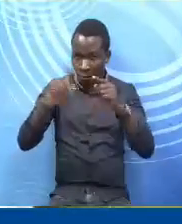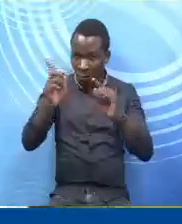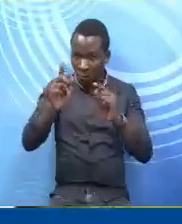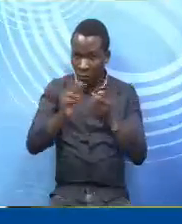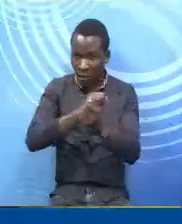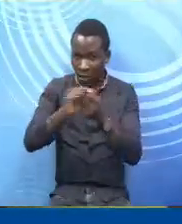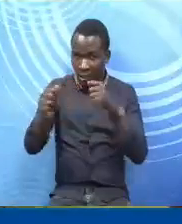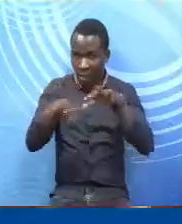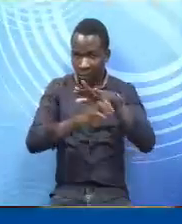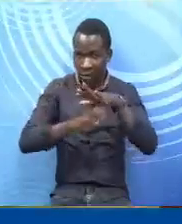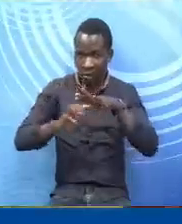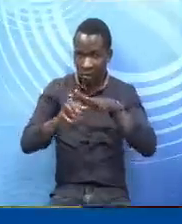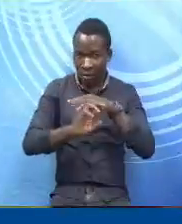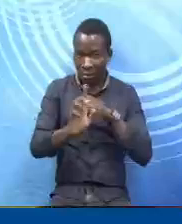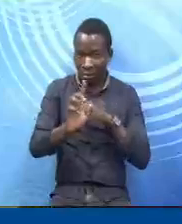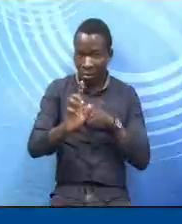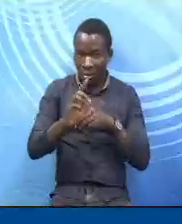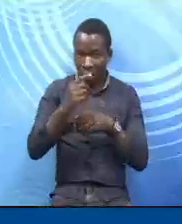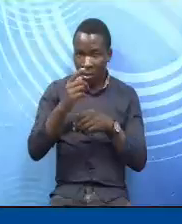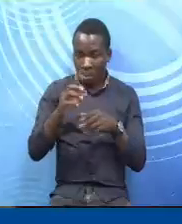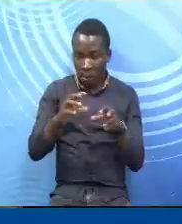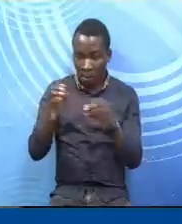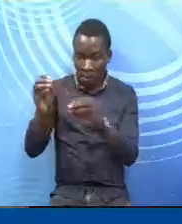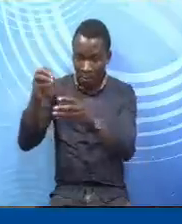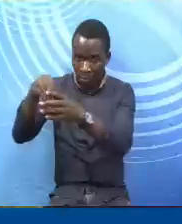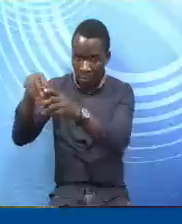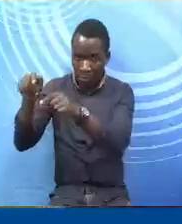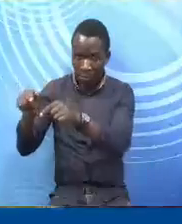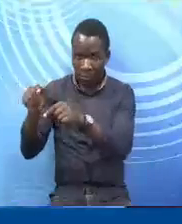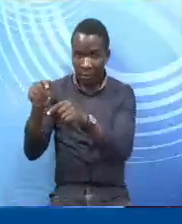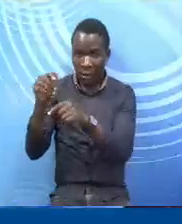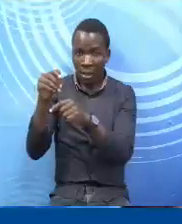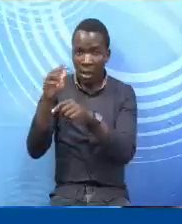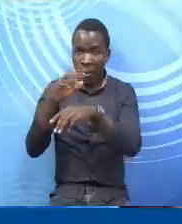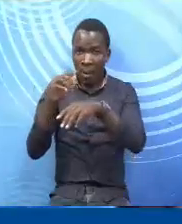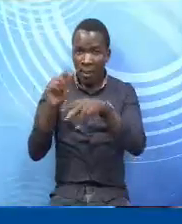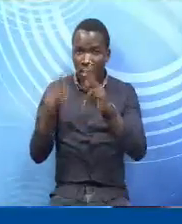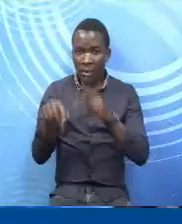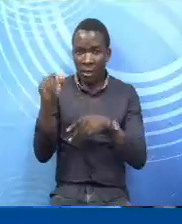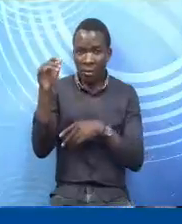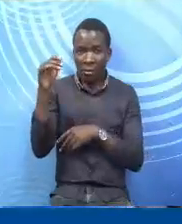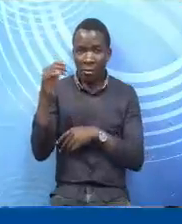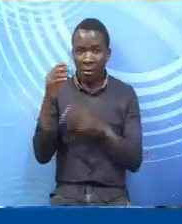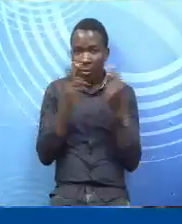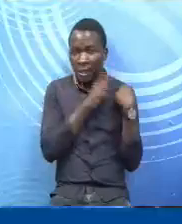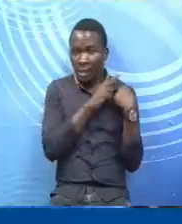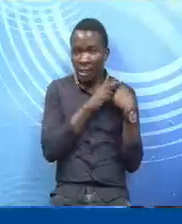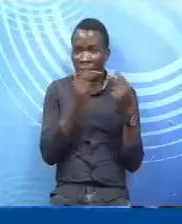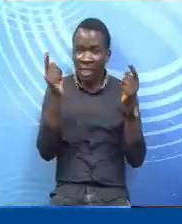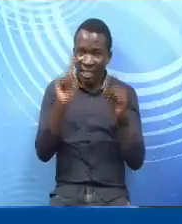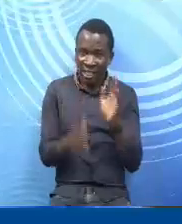ibidukikije, barabatira babazana ahangaha bahamagara ababishinzwe. Yamanutse ari ku muvuduko